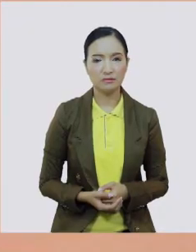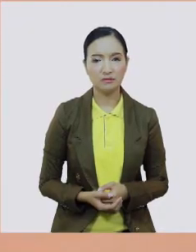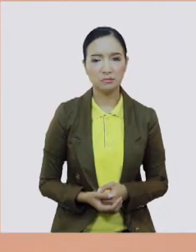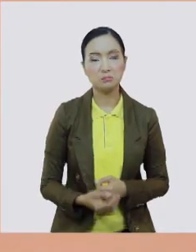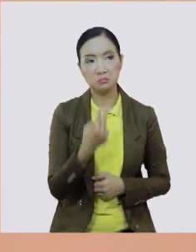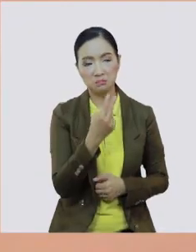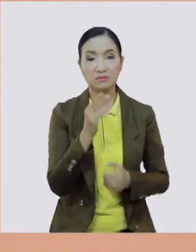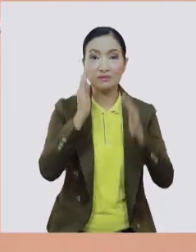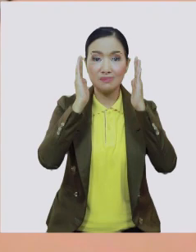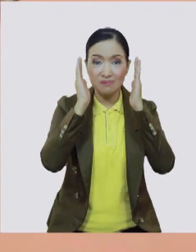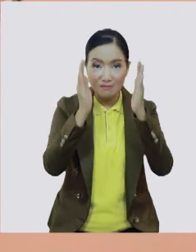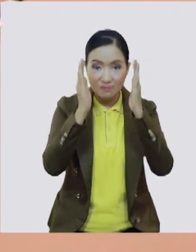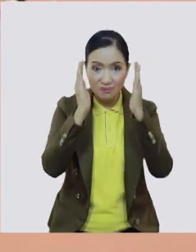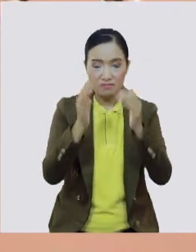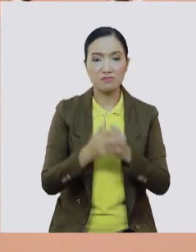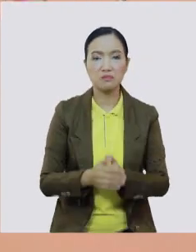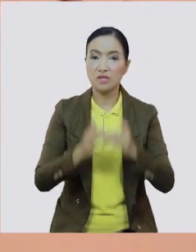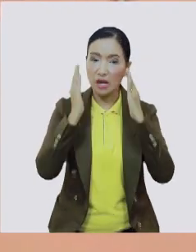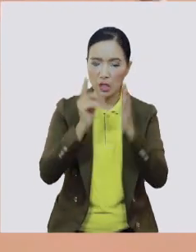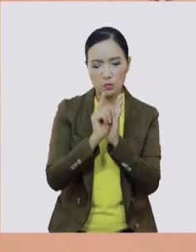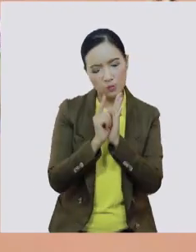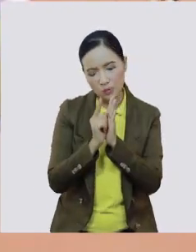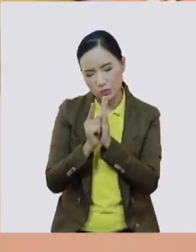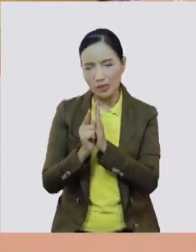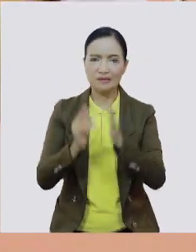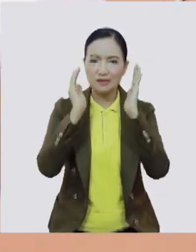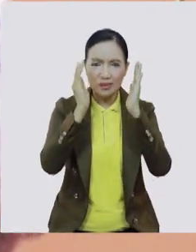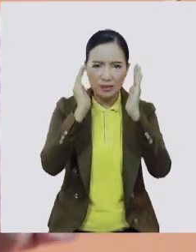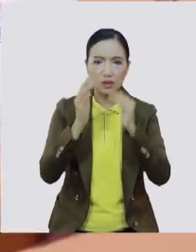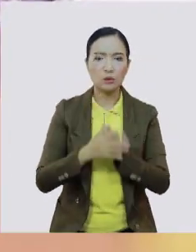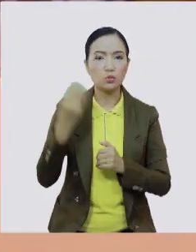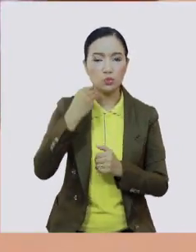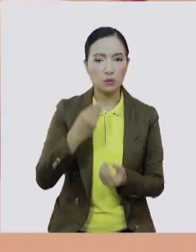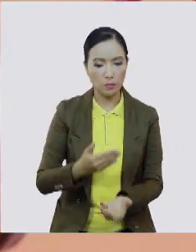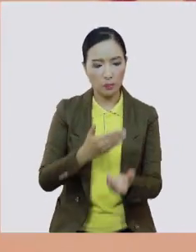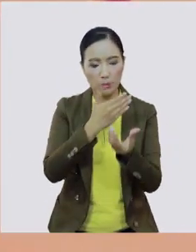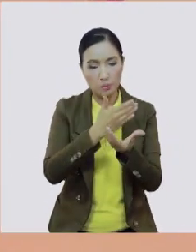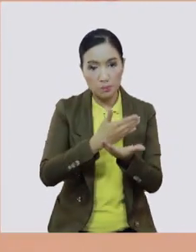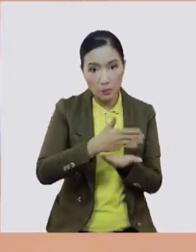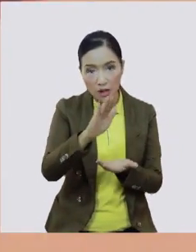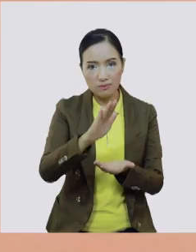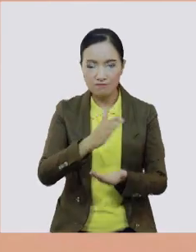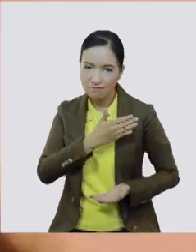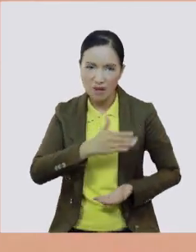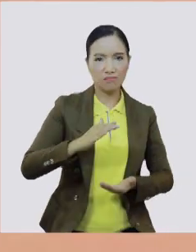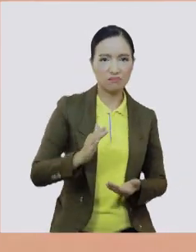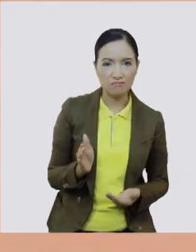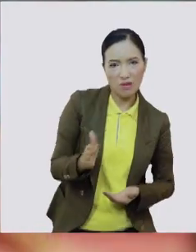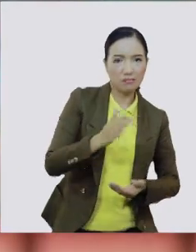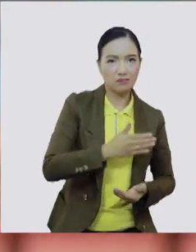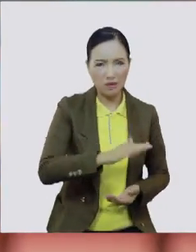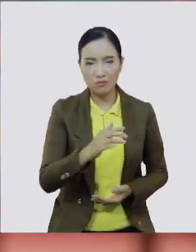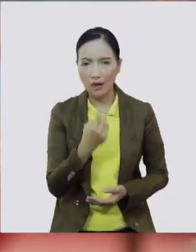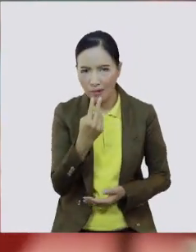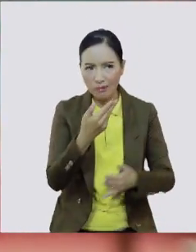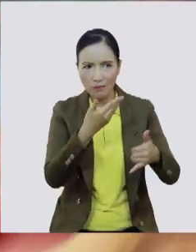ตั้งใจนะฮะไม่ใช่ทุกเวลาต้องเรียกว่าทุกวินาทีเลยนะครับทุกครั้งที่ลูกกระดอนไปนี่ก็จะออกสเต็ปแบบเต็มที่เลยนะครับเดี๋